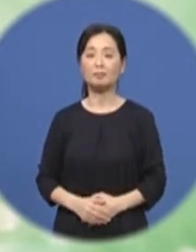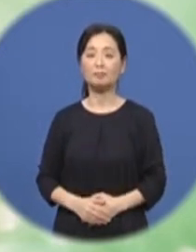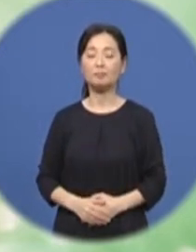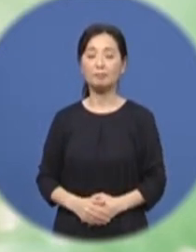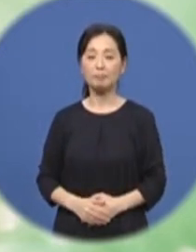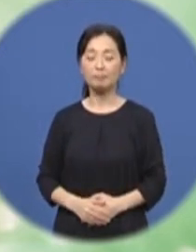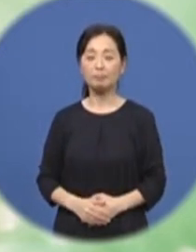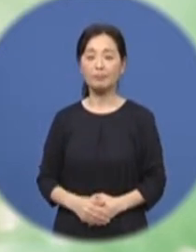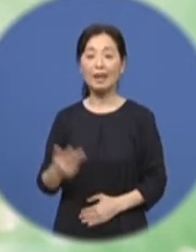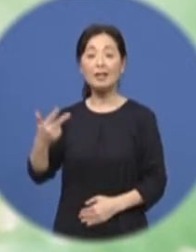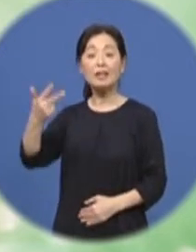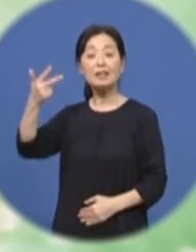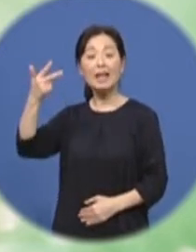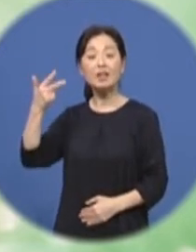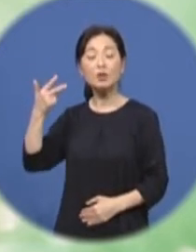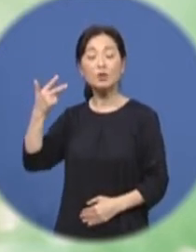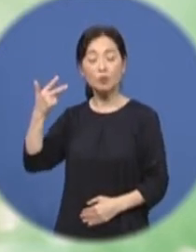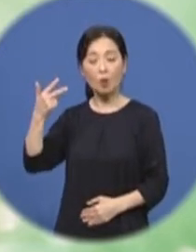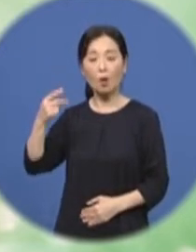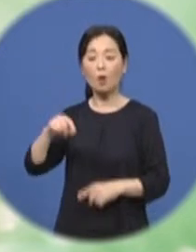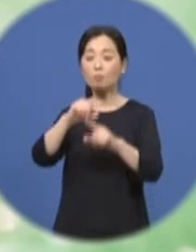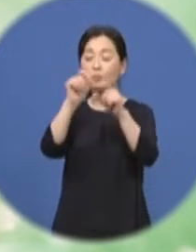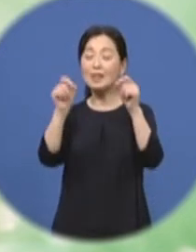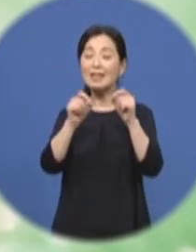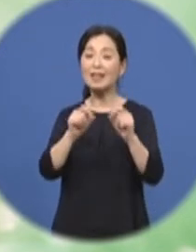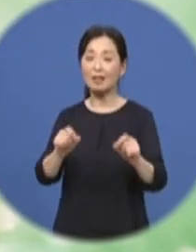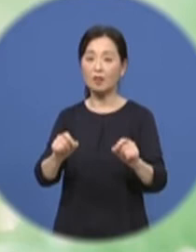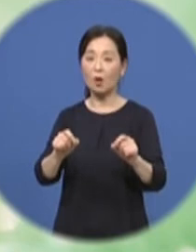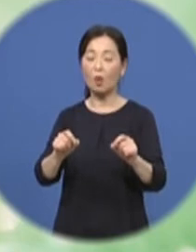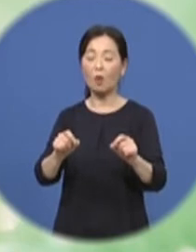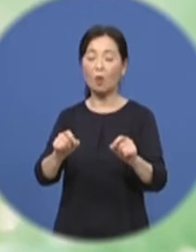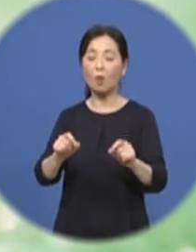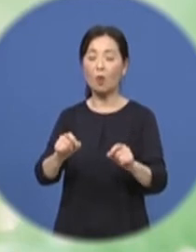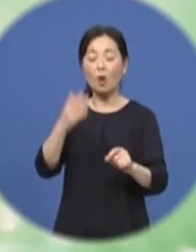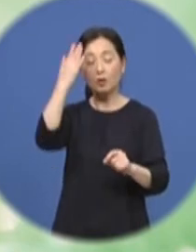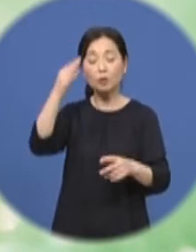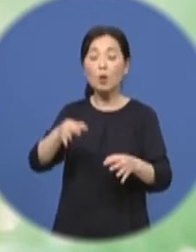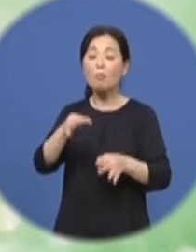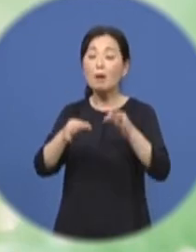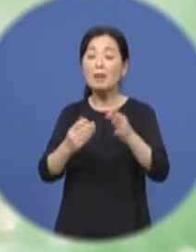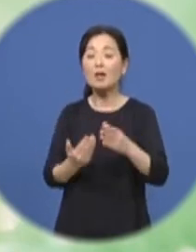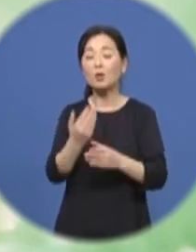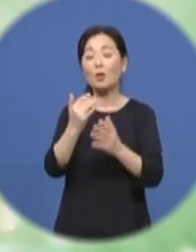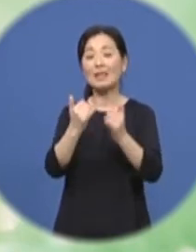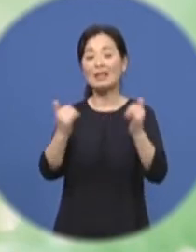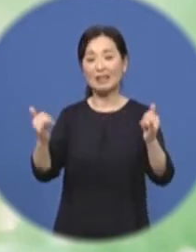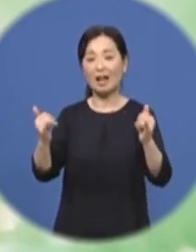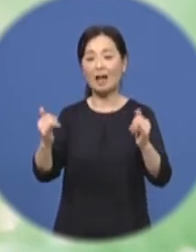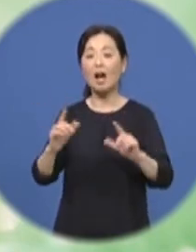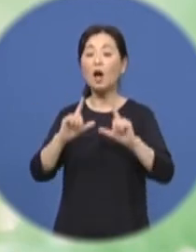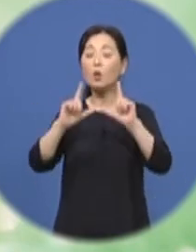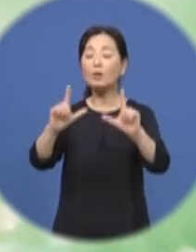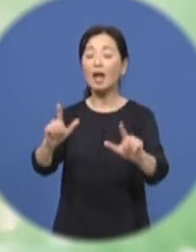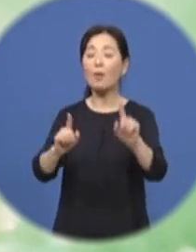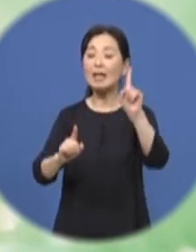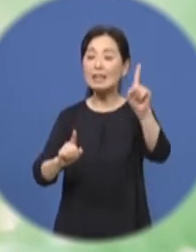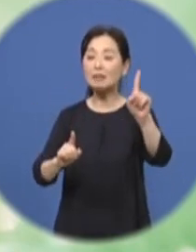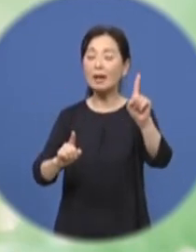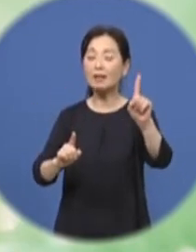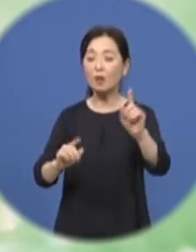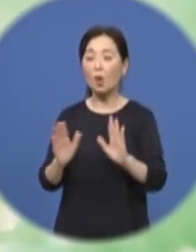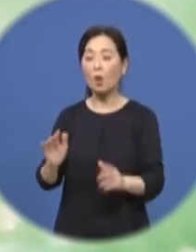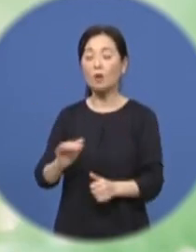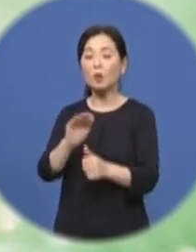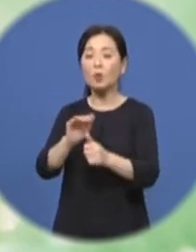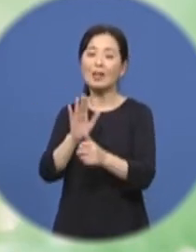続いて先週放送のプレゼント、友淵の黒豆の当選者です。答えは1番の子育て支援でした